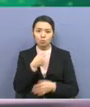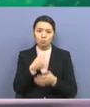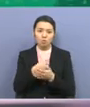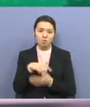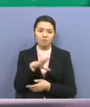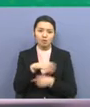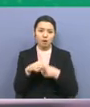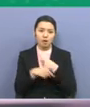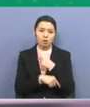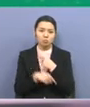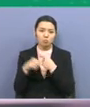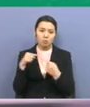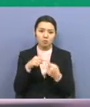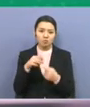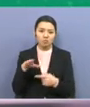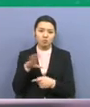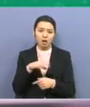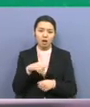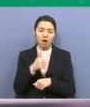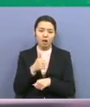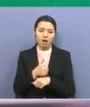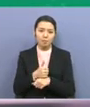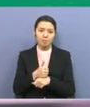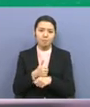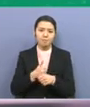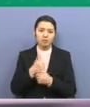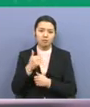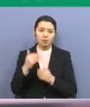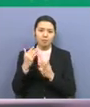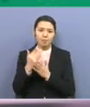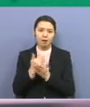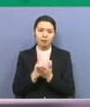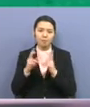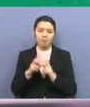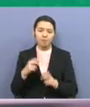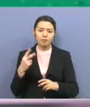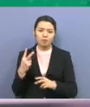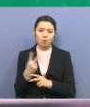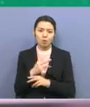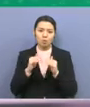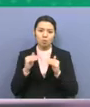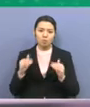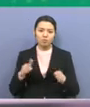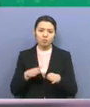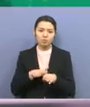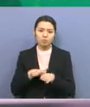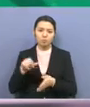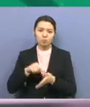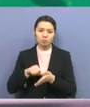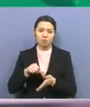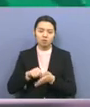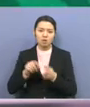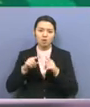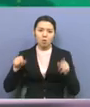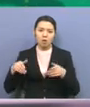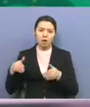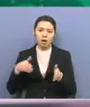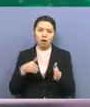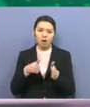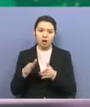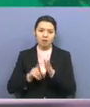арналған жемқорлыққа қарсы іс-қимыл жөніндегі партиялық бағдарламасының екінші кезеңін іске асыруға қатысты жол картасының